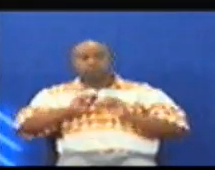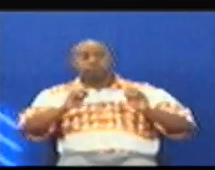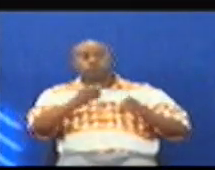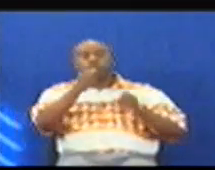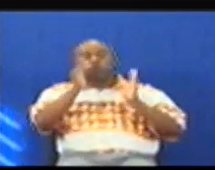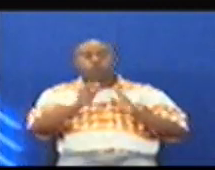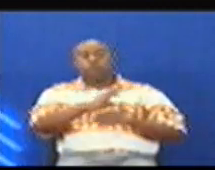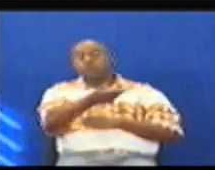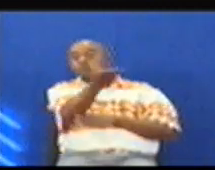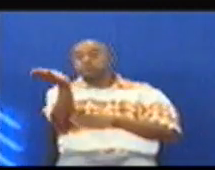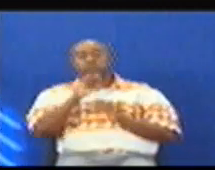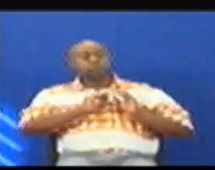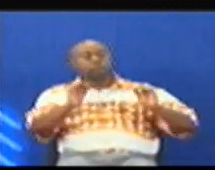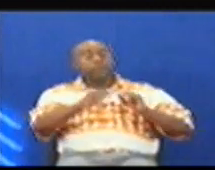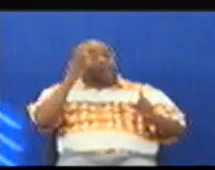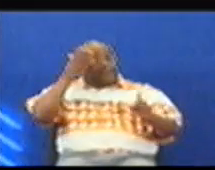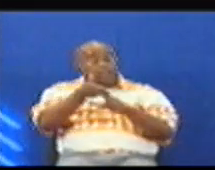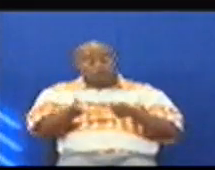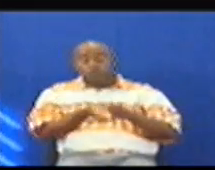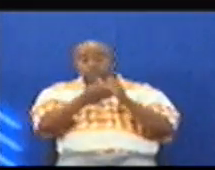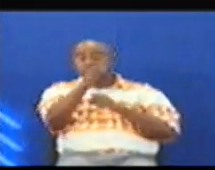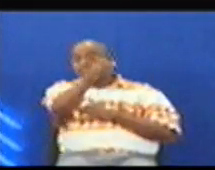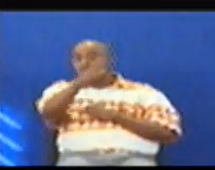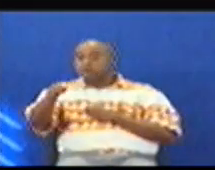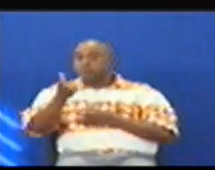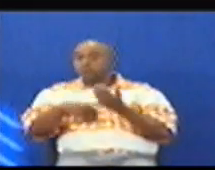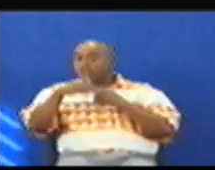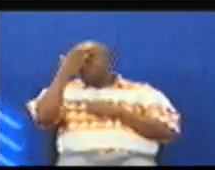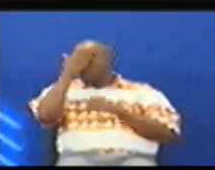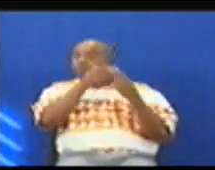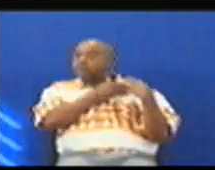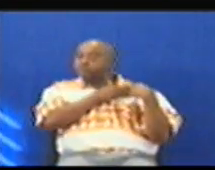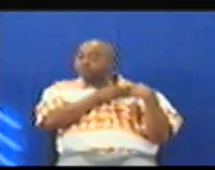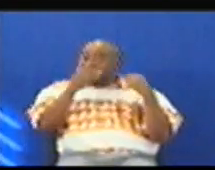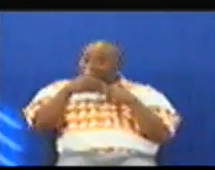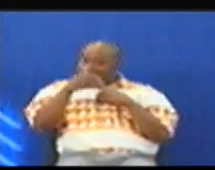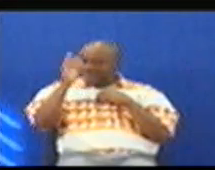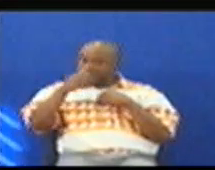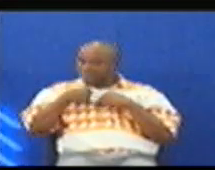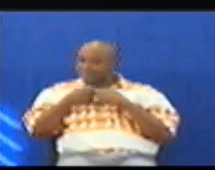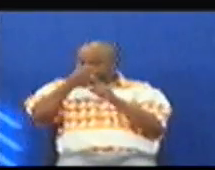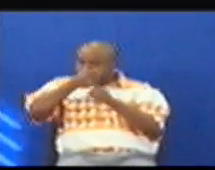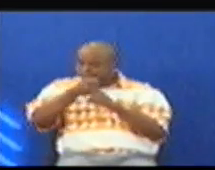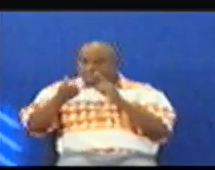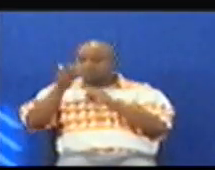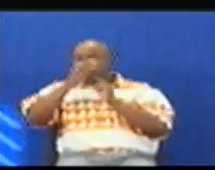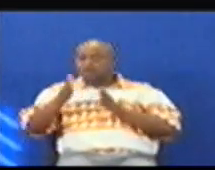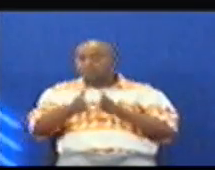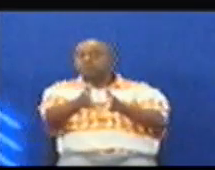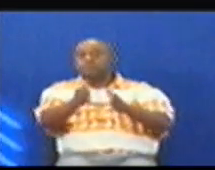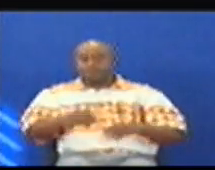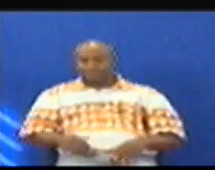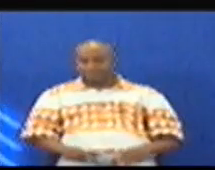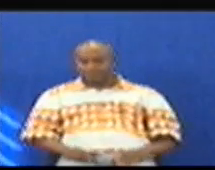chini ili kuweza kuwasaidia wananchi kuweza kujua wajibu wao, hasa hawa wa serikali za mtaa ambao wamechaguliwa hivi karibuni. Mheshimiwa